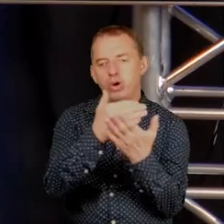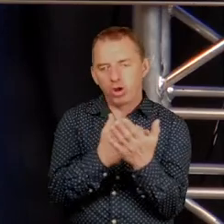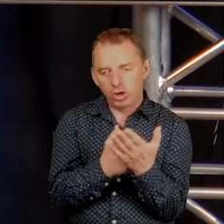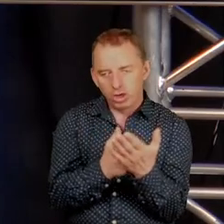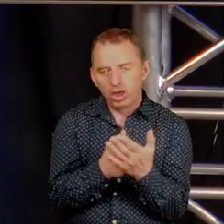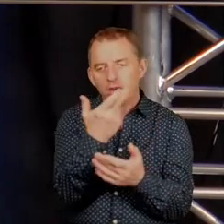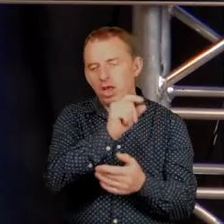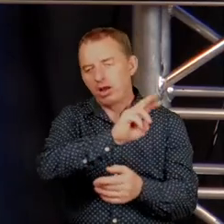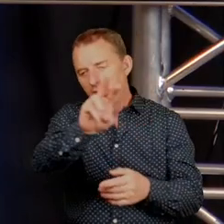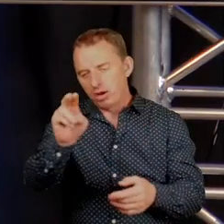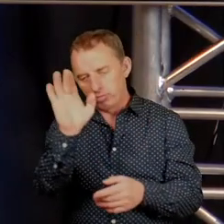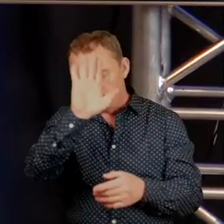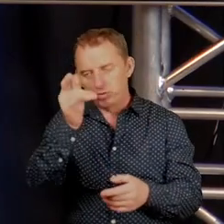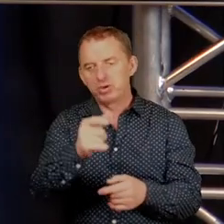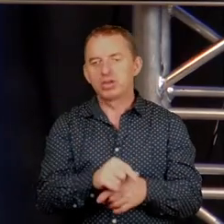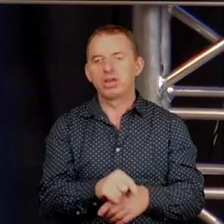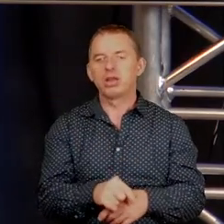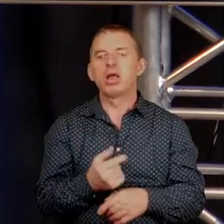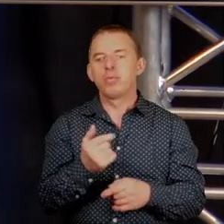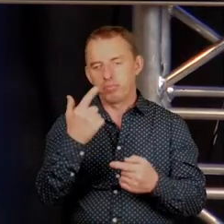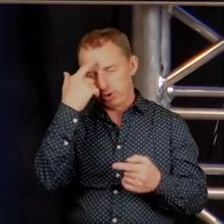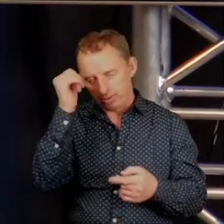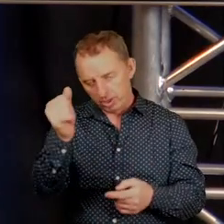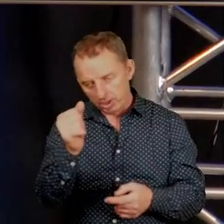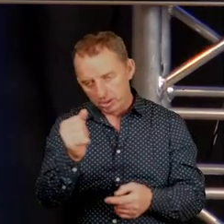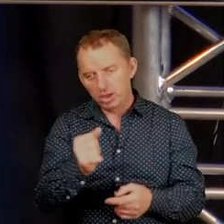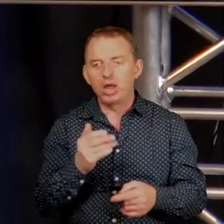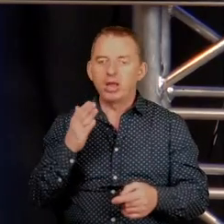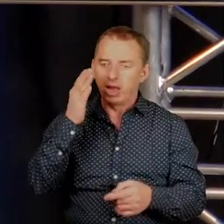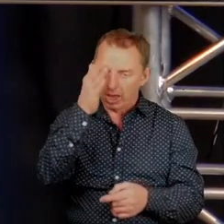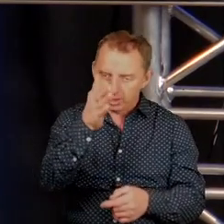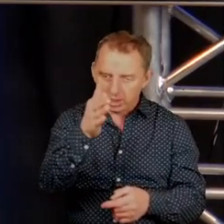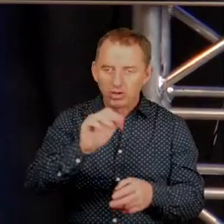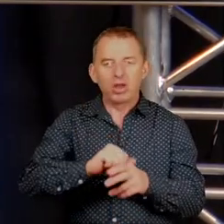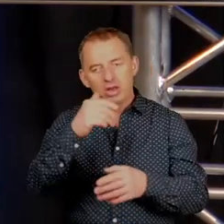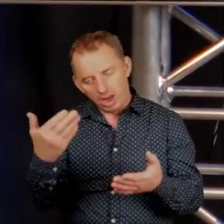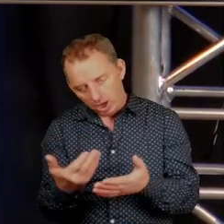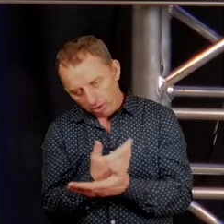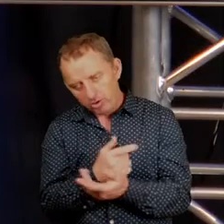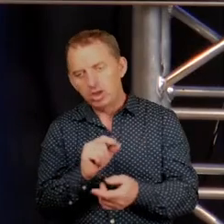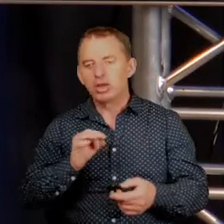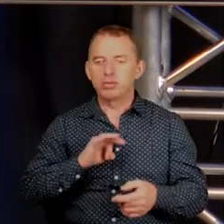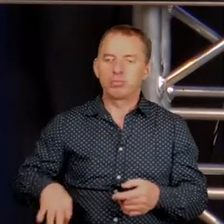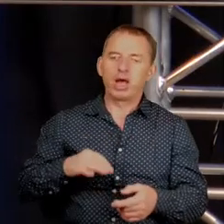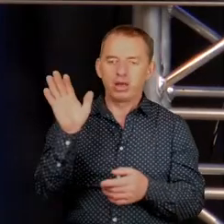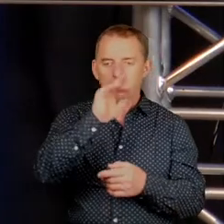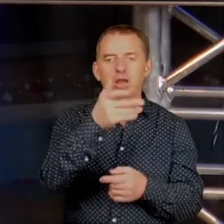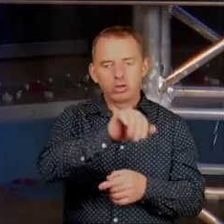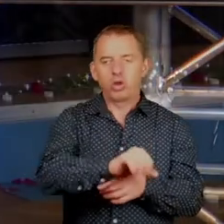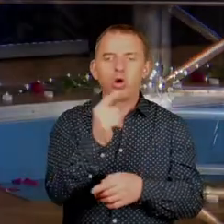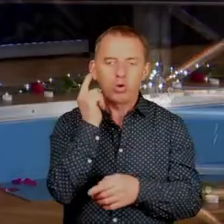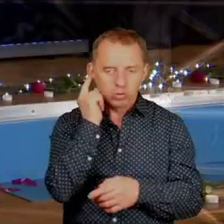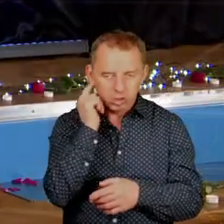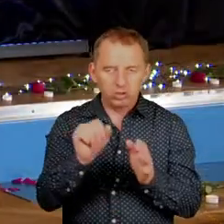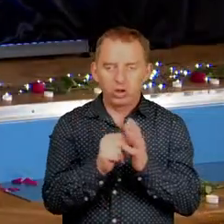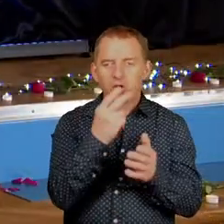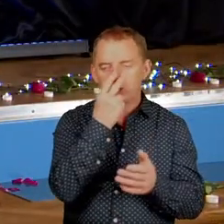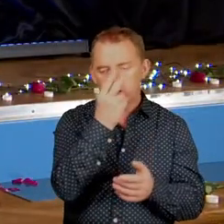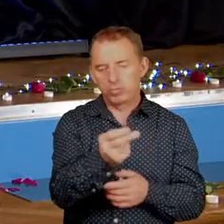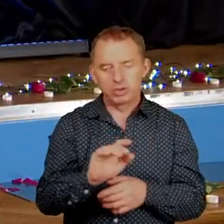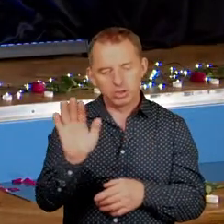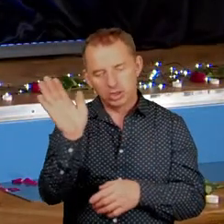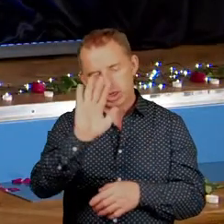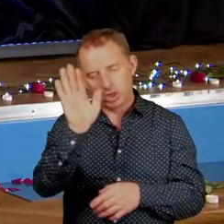Niechaj Pan Bóg będzie z nami i pamiętajcie, kochani, z nadzieją, zawsze na nowo i z Panem Bogiem. Do usłyszenia i do zobaczenia.